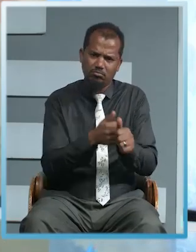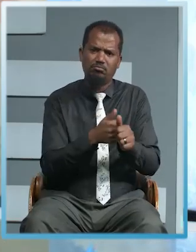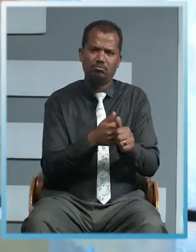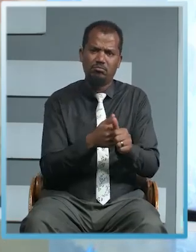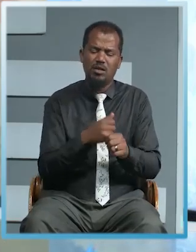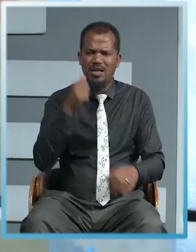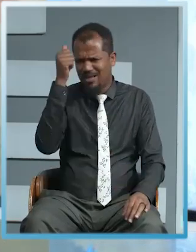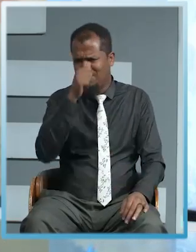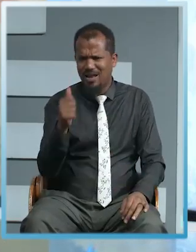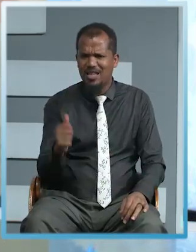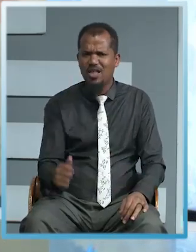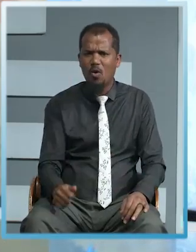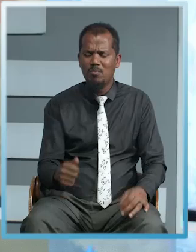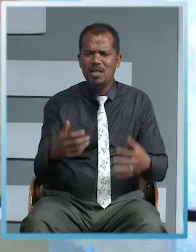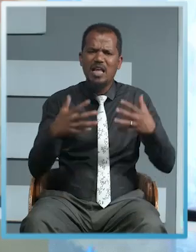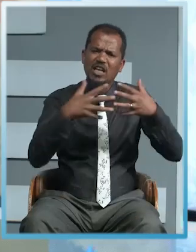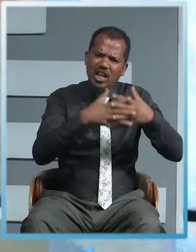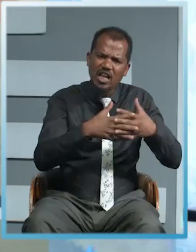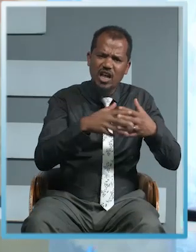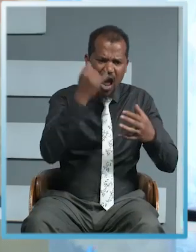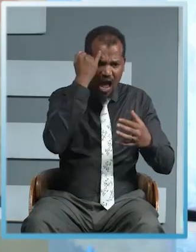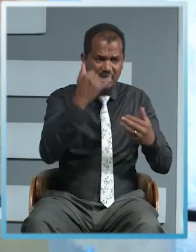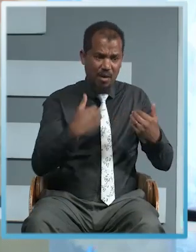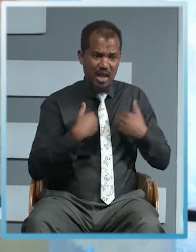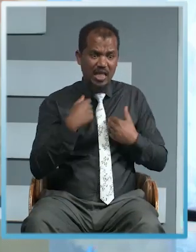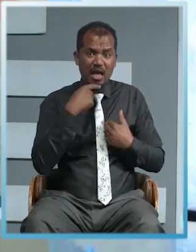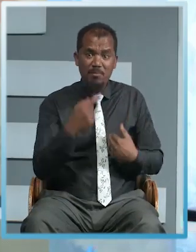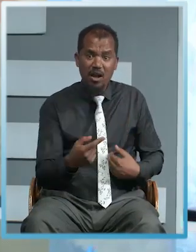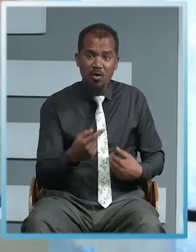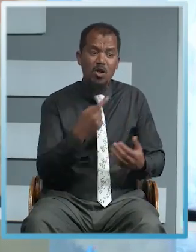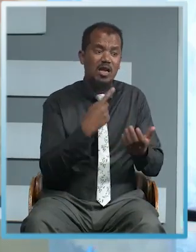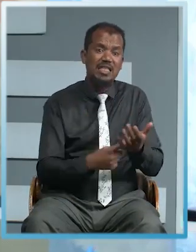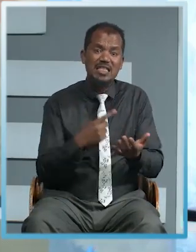ግን ከማንኛውም የተደራጀ ኃይል ይሁን ሐሳባለኝ ከሚለው ወገን